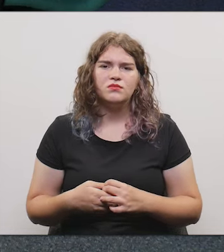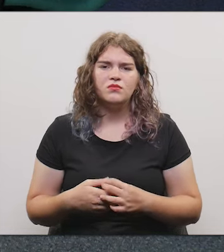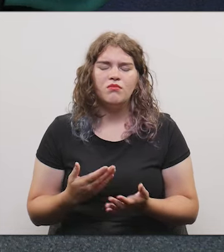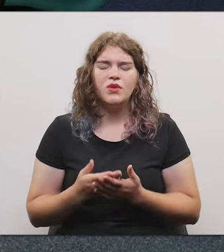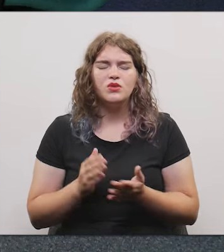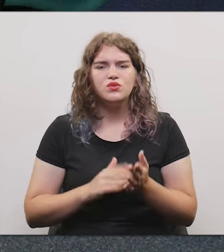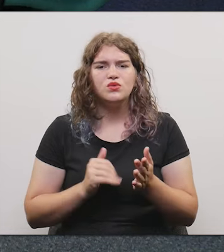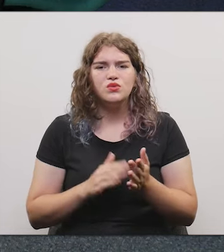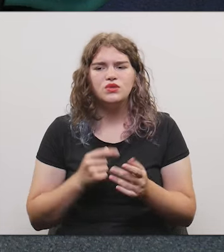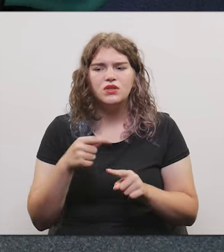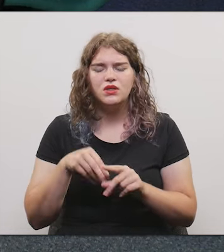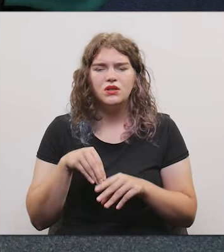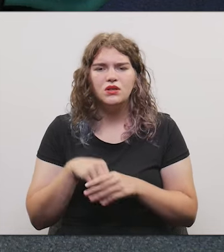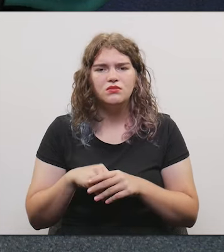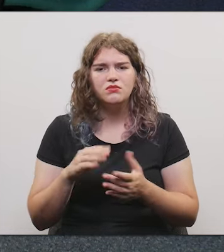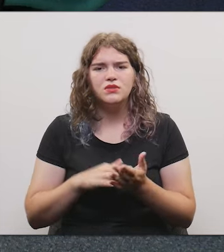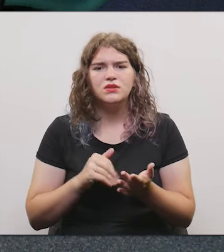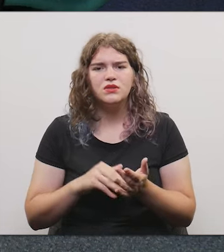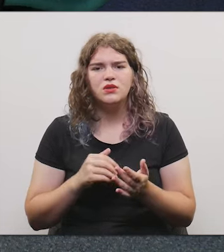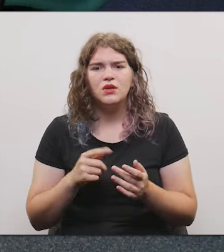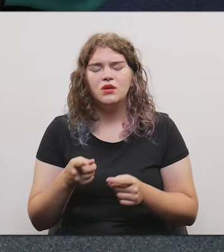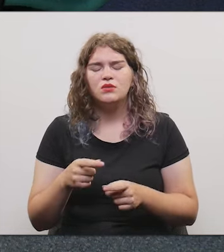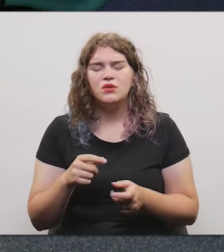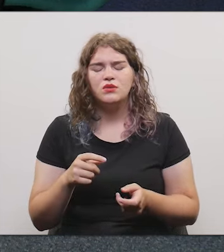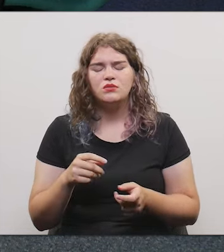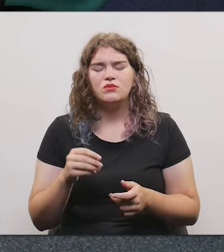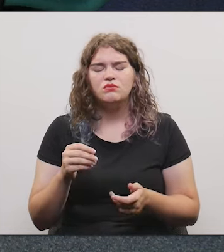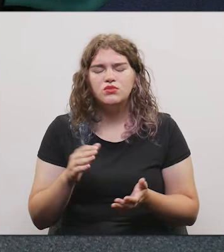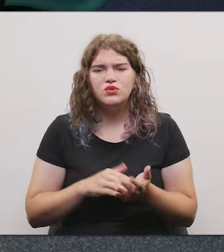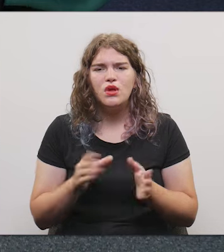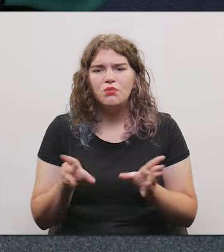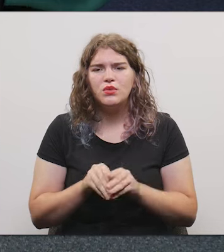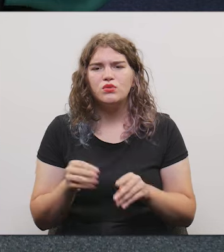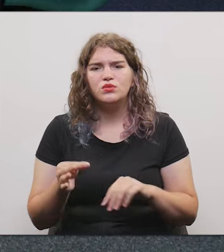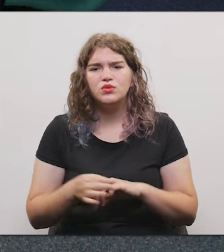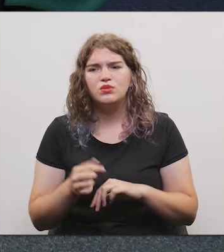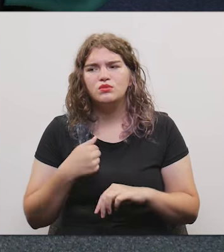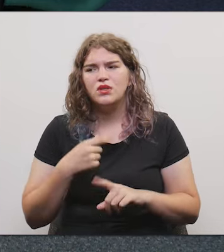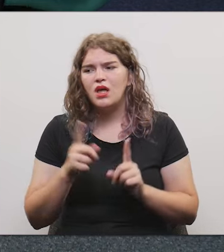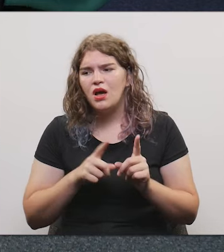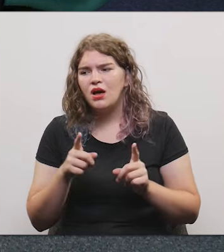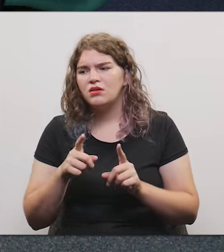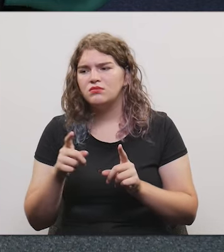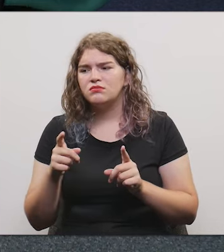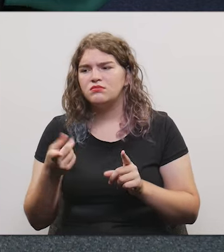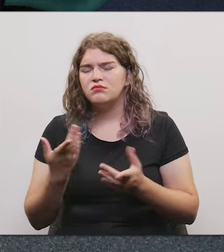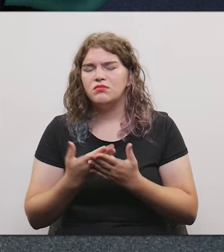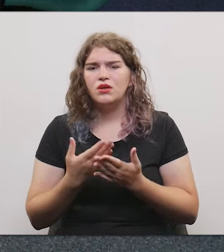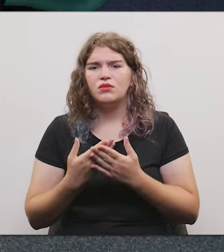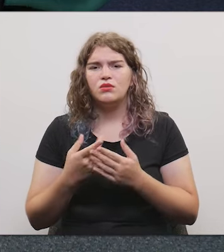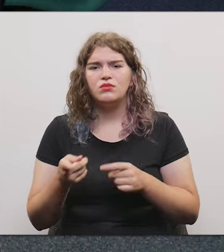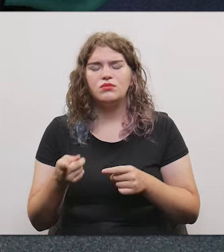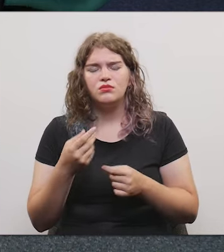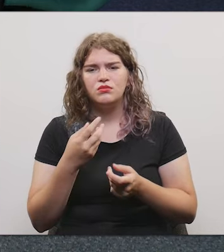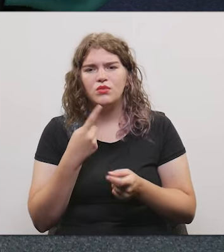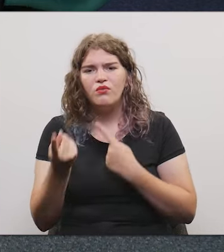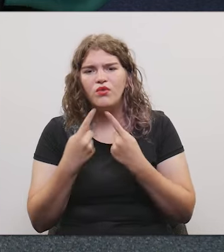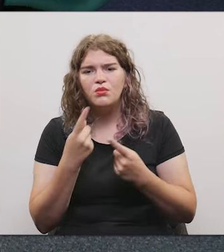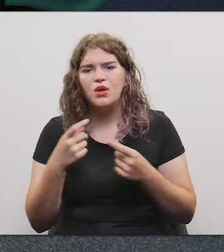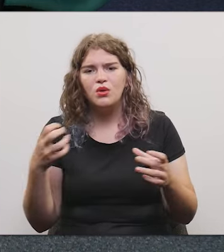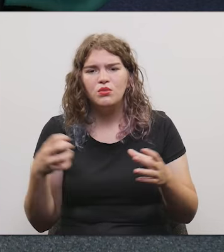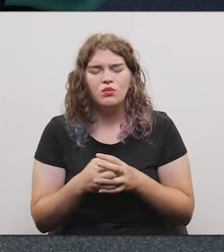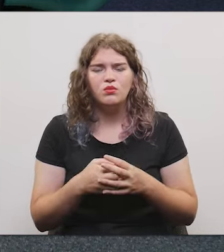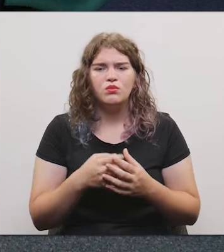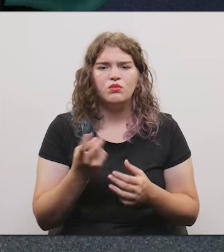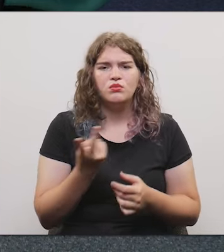În parte de slujire în biserică, slujeam alături de soțul meu. Dacă era nevoie de o consiliere de cuplu,